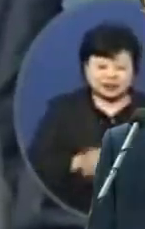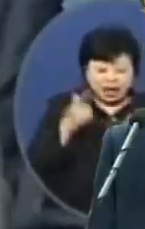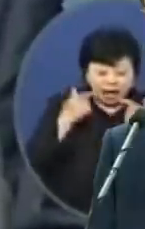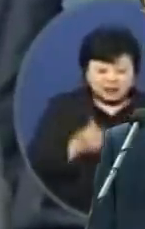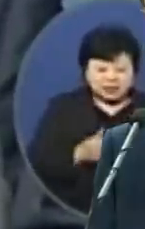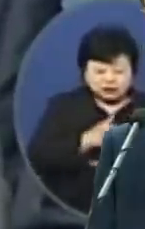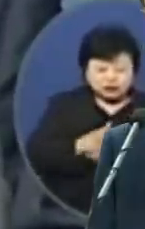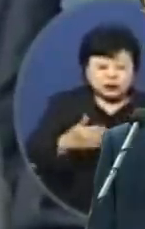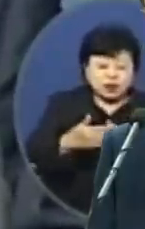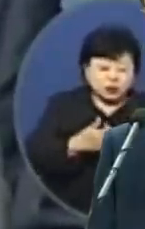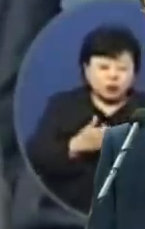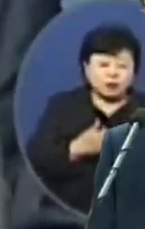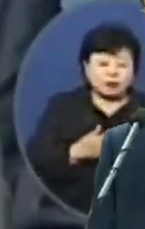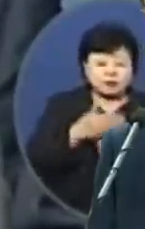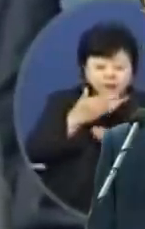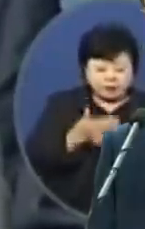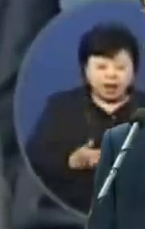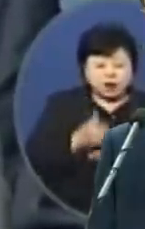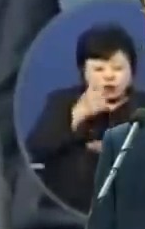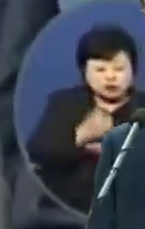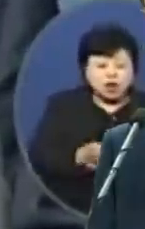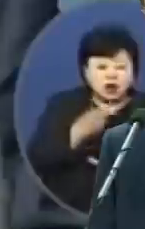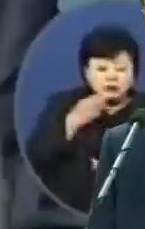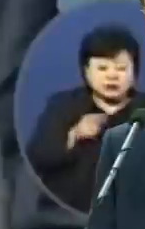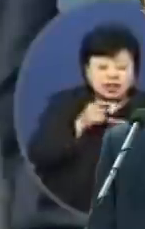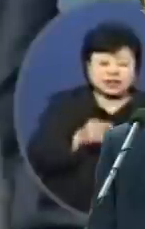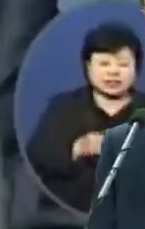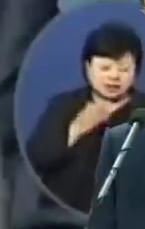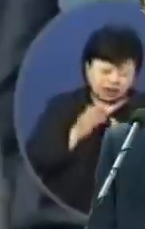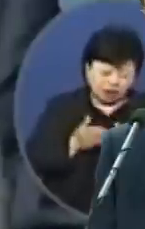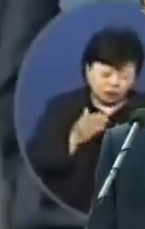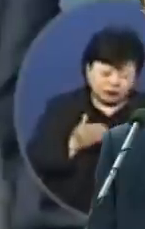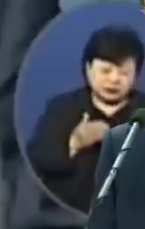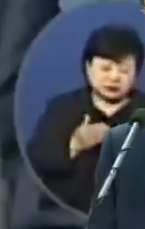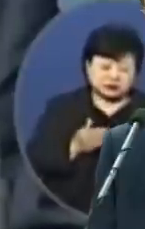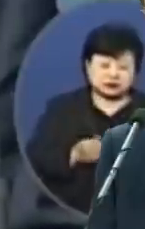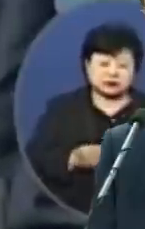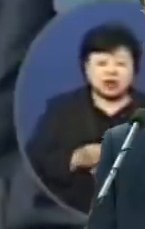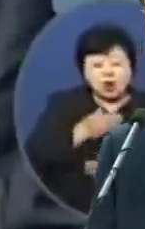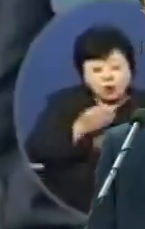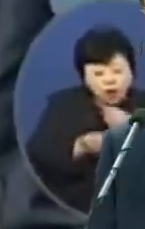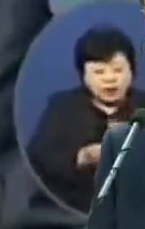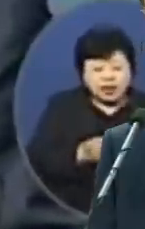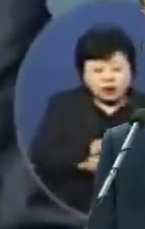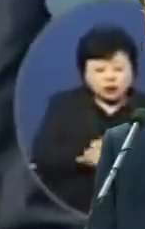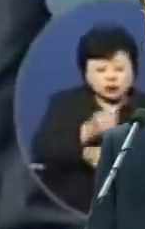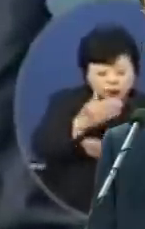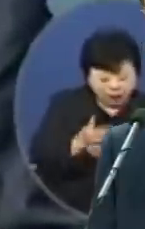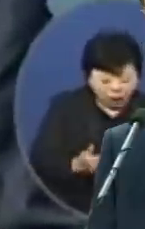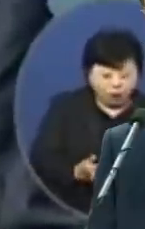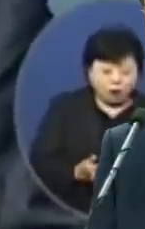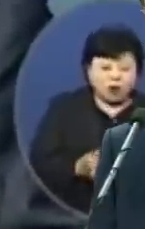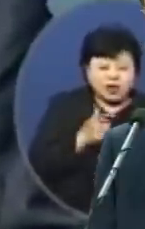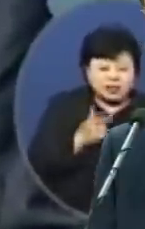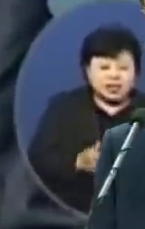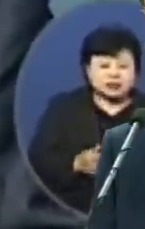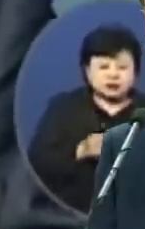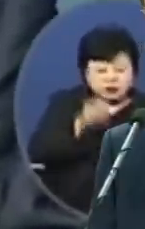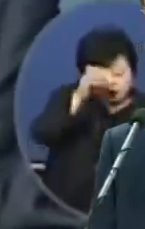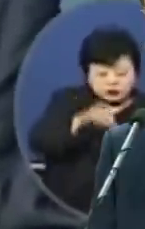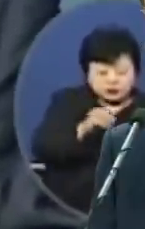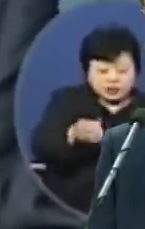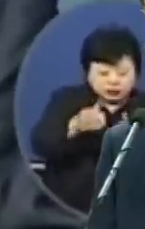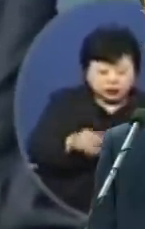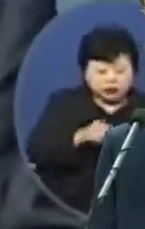항상 주의 도움을 입고서 죄 없이 살기를 간구하면서도 늘 회개하고 용서를 받고 예수님의 십자가를